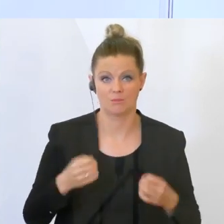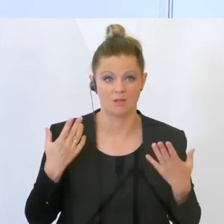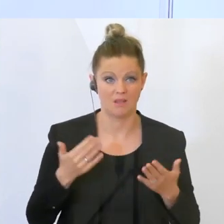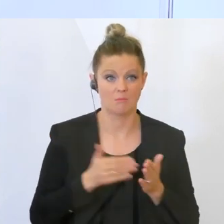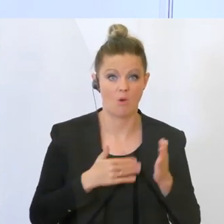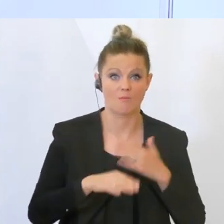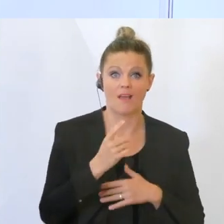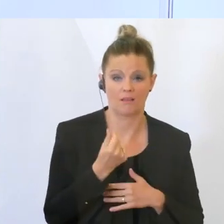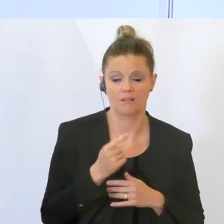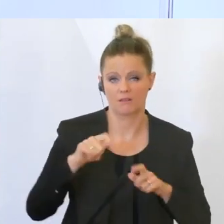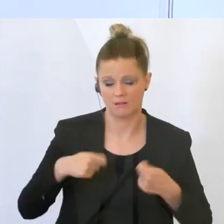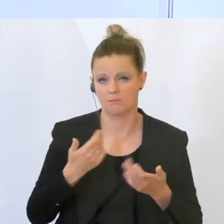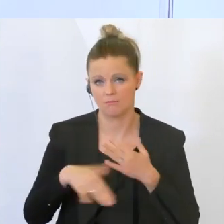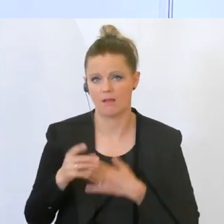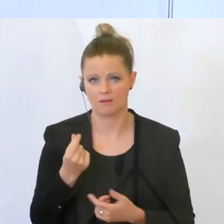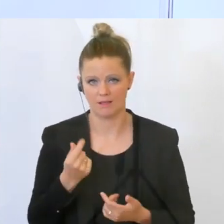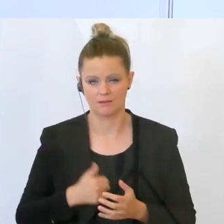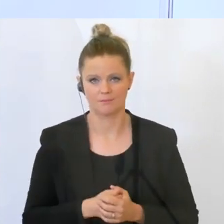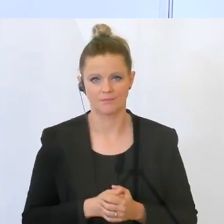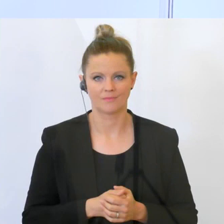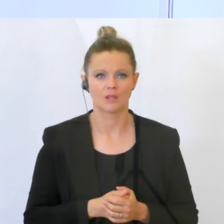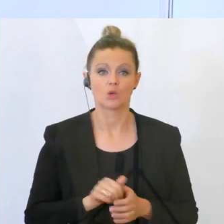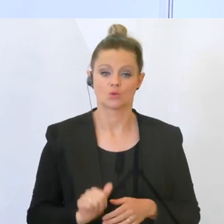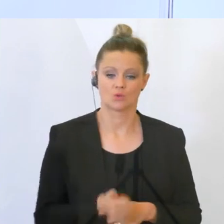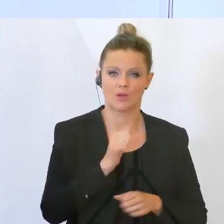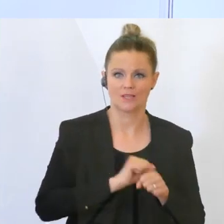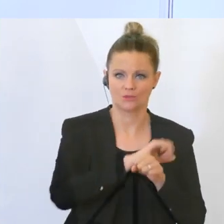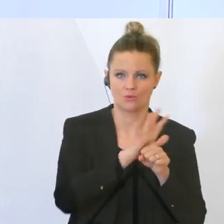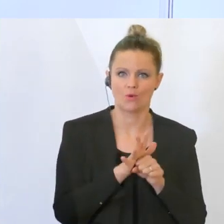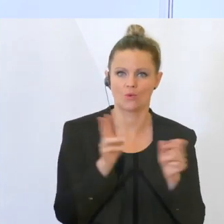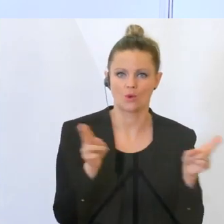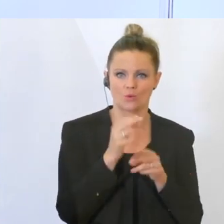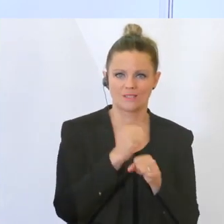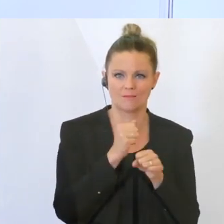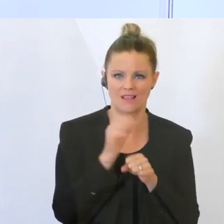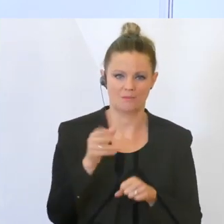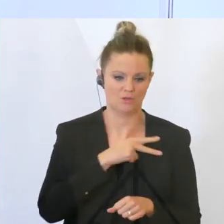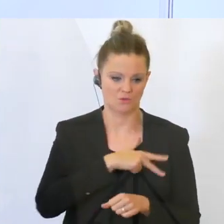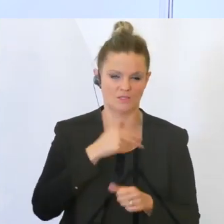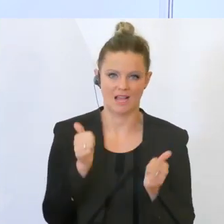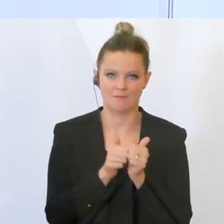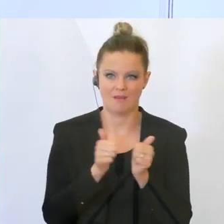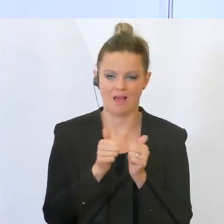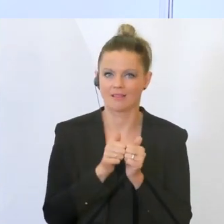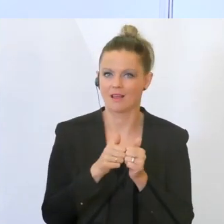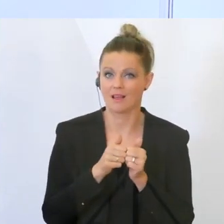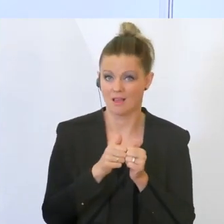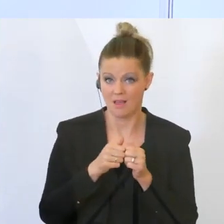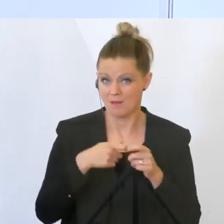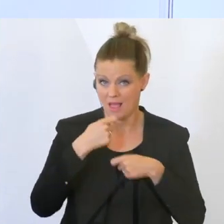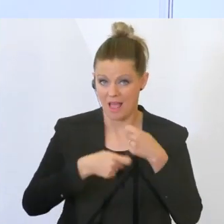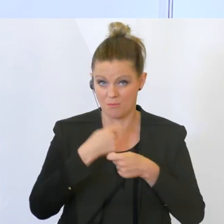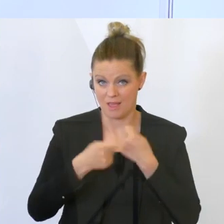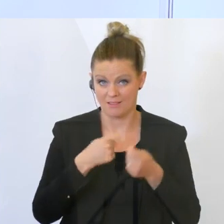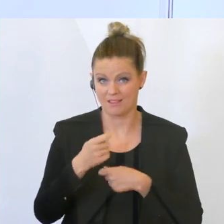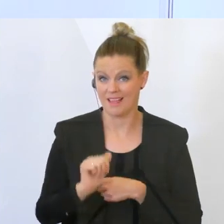geben. Wir haben ursprünglich die Corona-Kurzarbeit ja gemeinsam mit den Sozialpartnern so ausgearbeitet, dass ein Topf von 400 Millionen